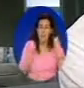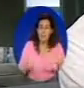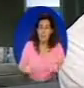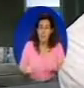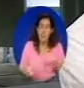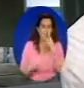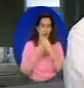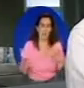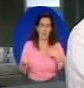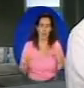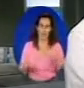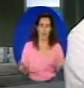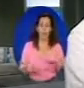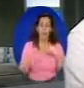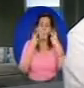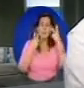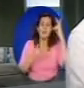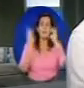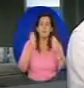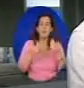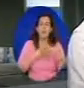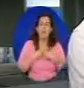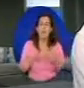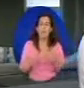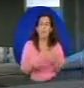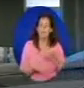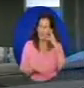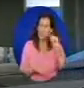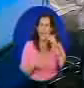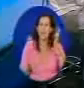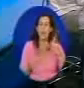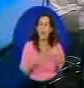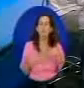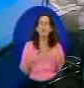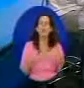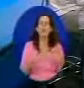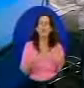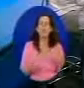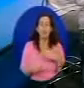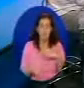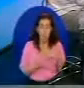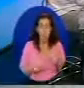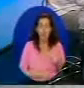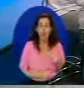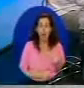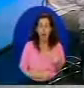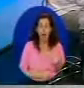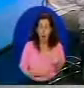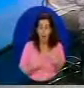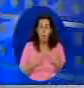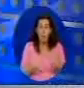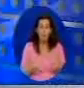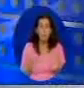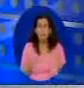מלחשוד שאכלנו אותה. אנחנו מחפשים את האינפורמציות כי נותן לנו איזשהו קלוזר. אתה יודע איפה זה הכי גרוע? בשוק המניות, שאנחנו מחזיקים מניה, מוכרים